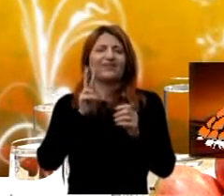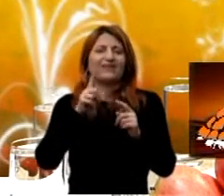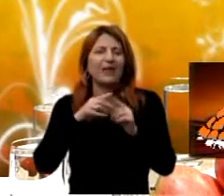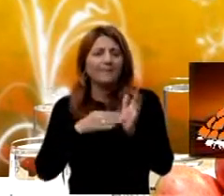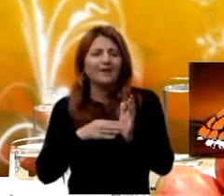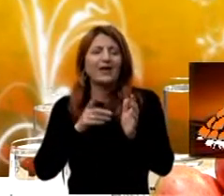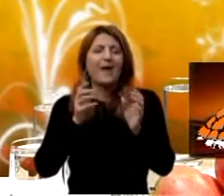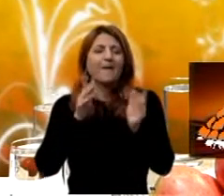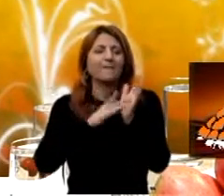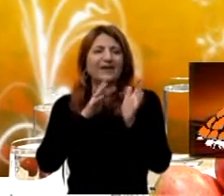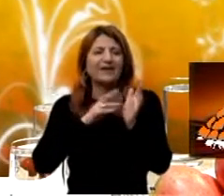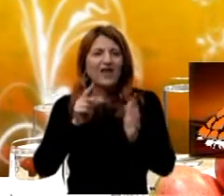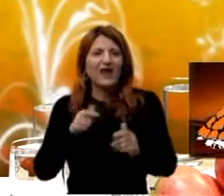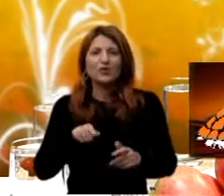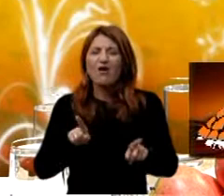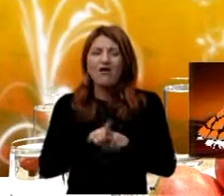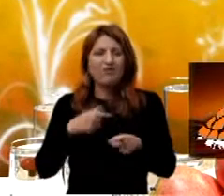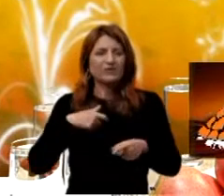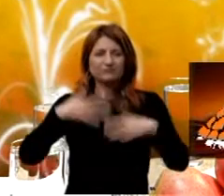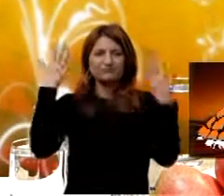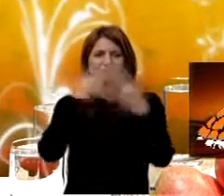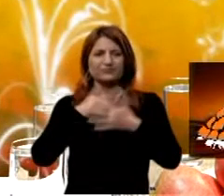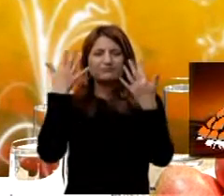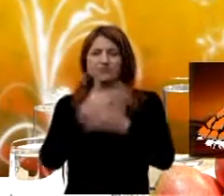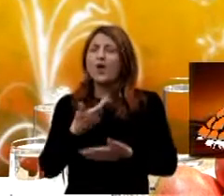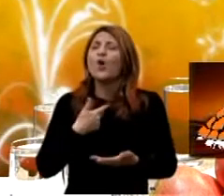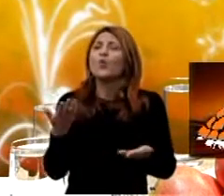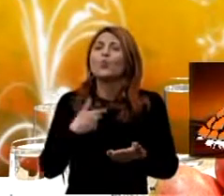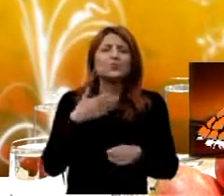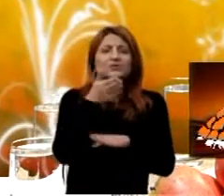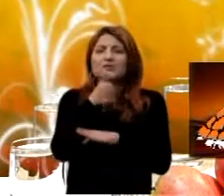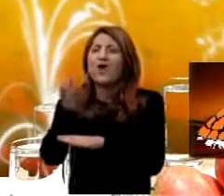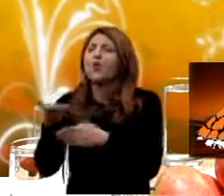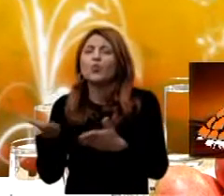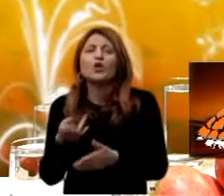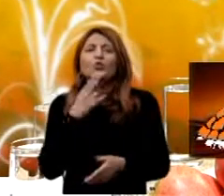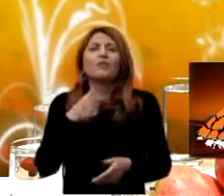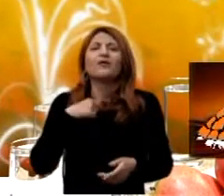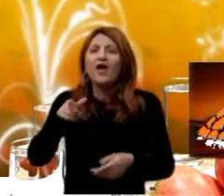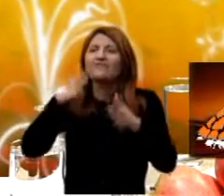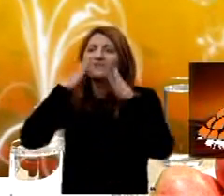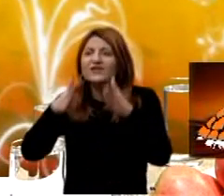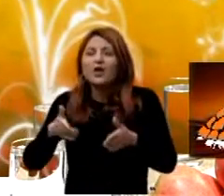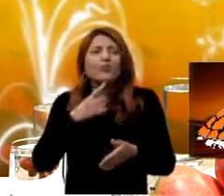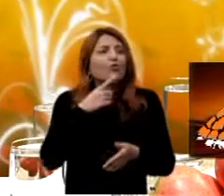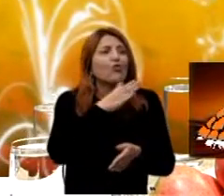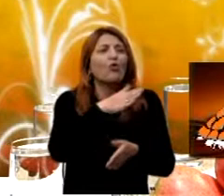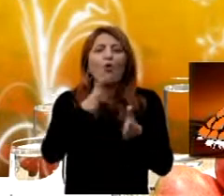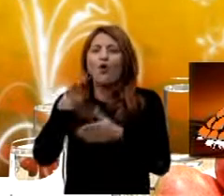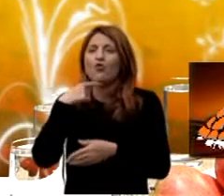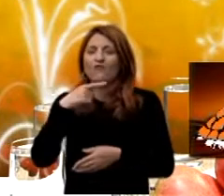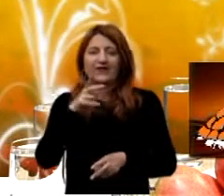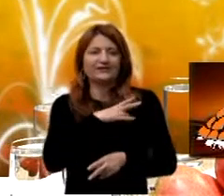naše populacije stvara velike nedoumice gdje otići napraviti, kako vjerovati tome gdje. Da li mi možete vi